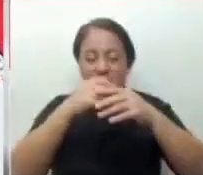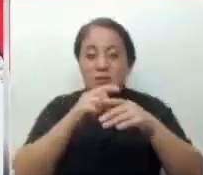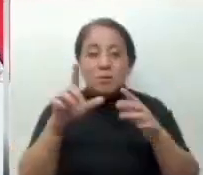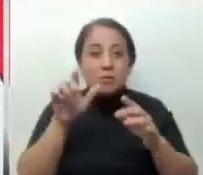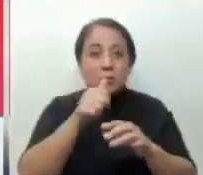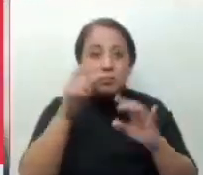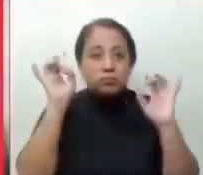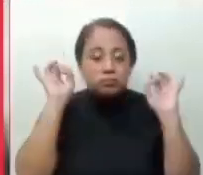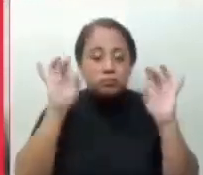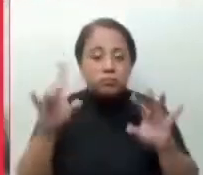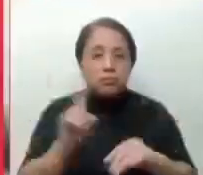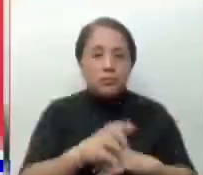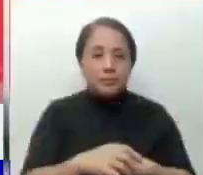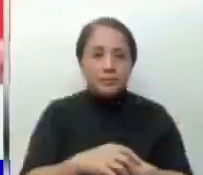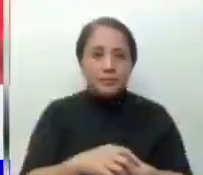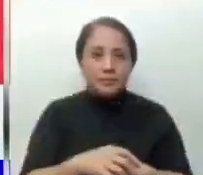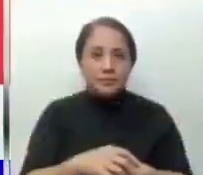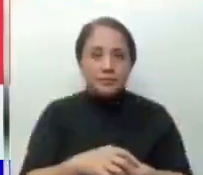is pagka